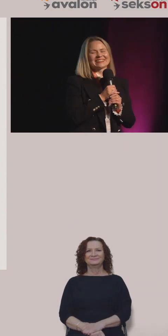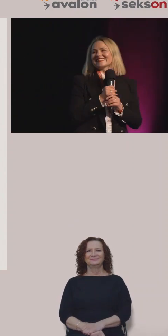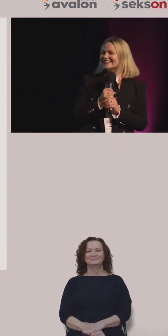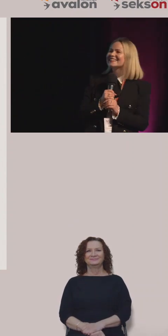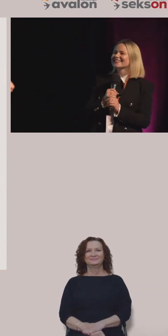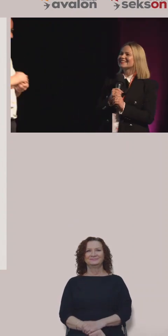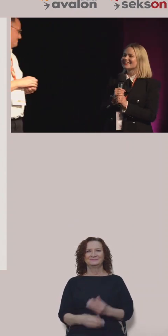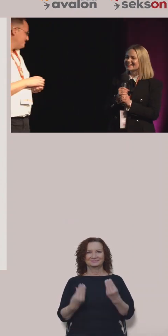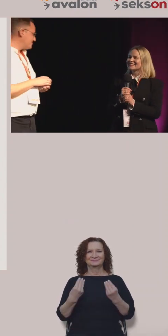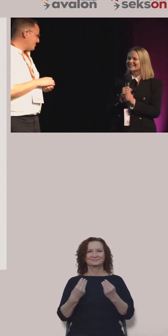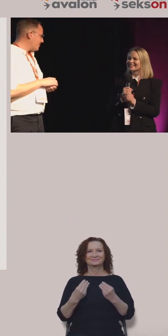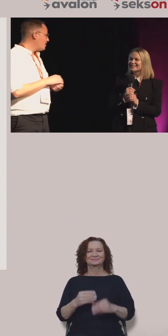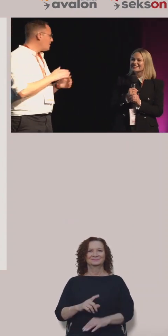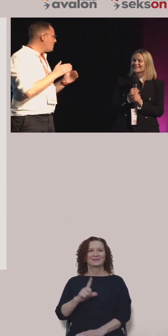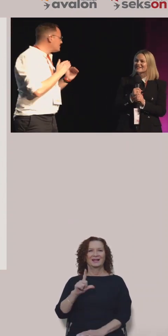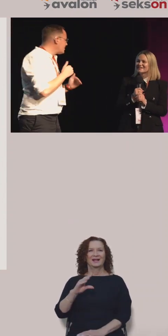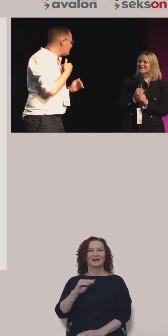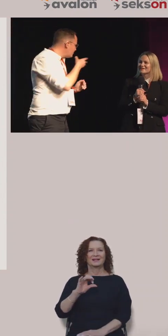Świetnie. Lesbijka.